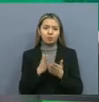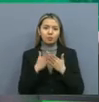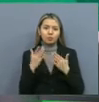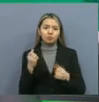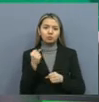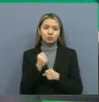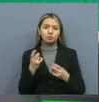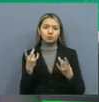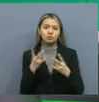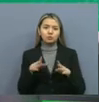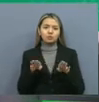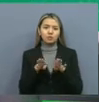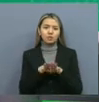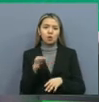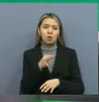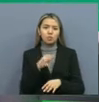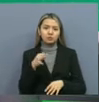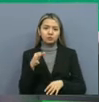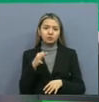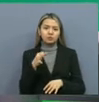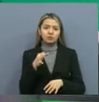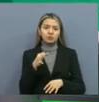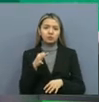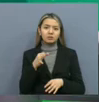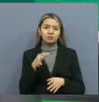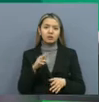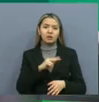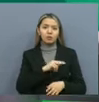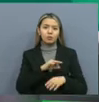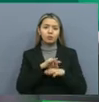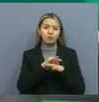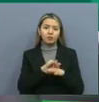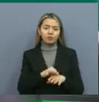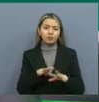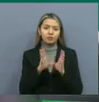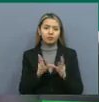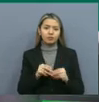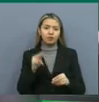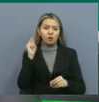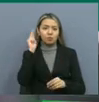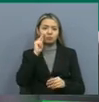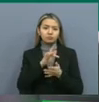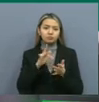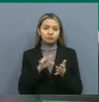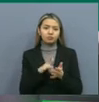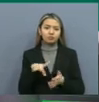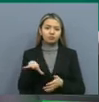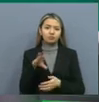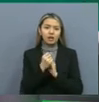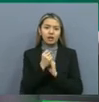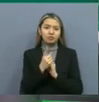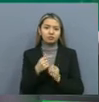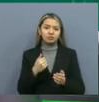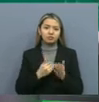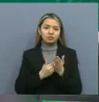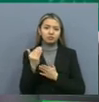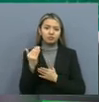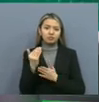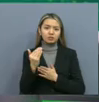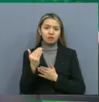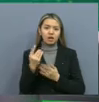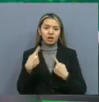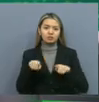қажет. Осы бағытта облыстық өнерпаз дарынды балалармен жұмыс жүргізу жөніндегі оқу әдістемелік орталығында 11-ден астам шығармашылық